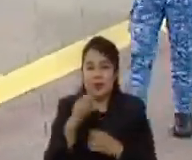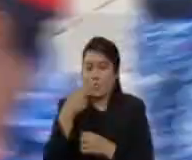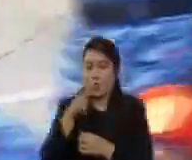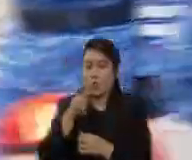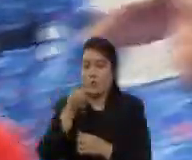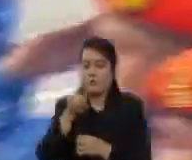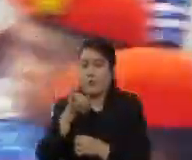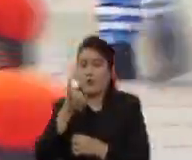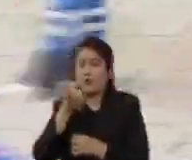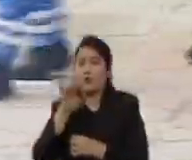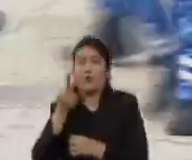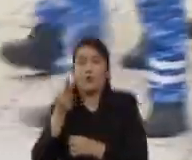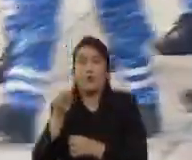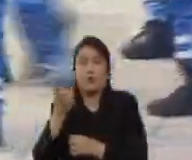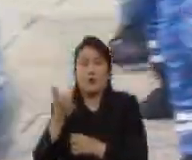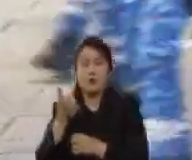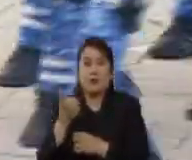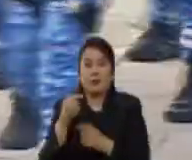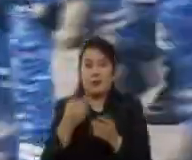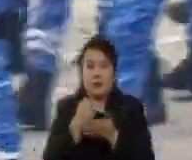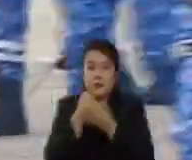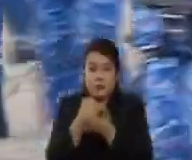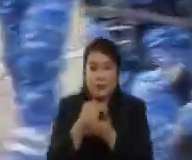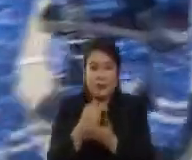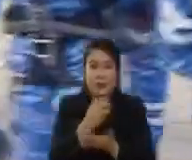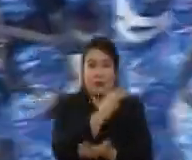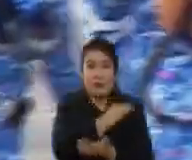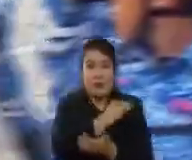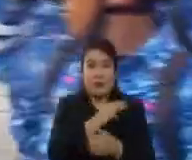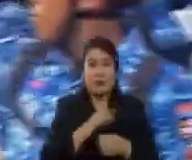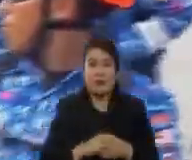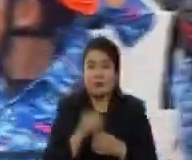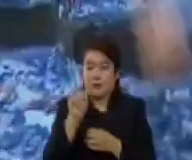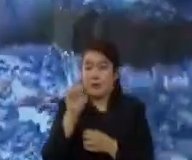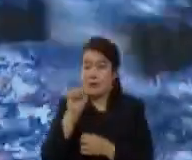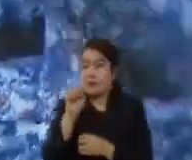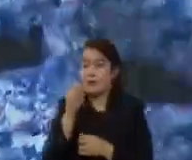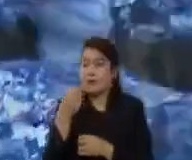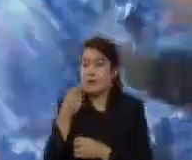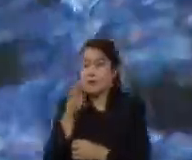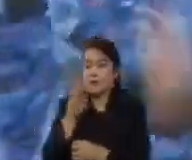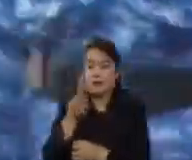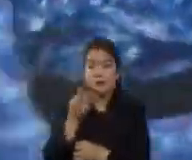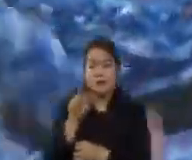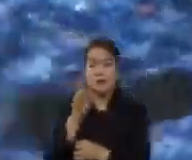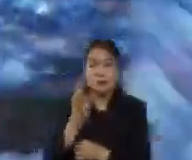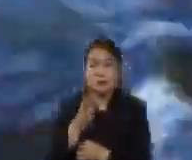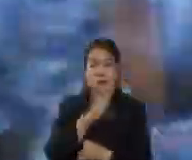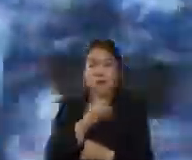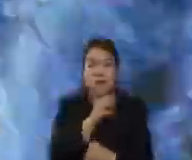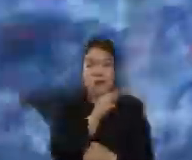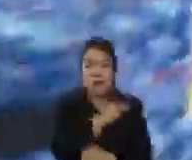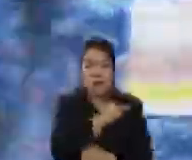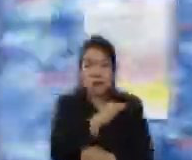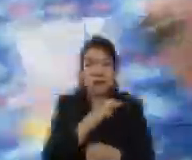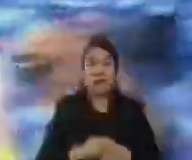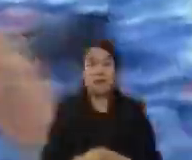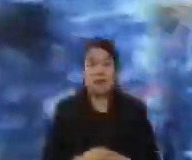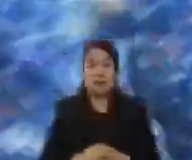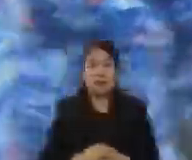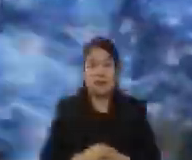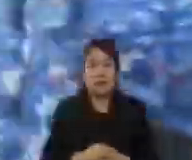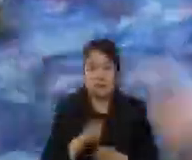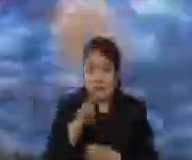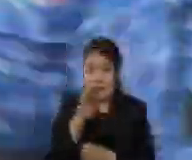Rau, dibantu Major Pertahanan Awam Ashraf bin Abdul Aziz dan Major Pertahanan Awam